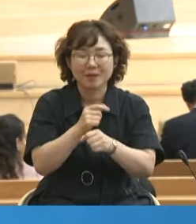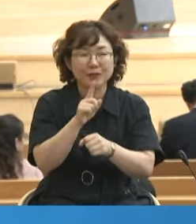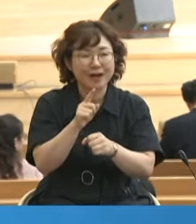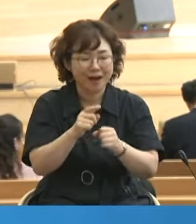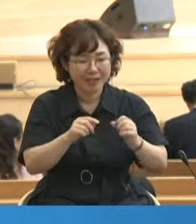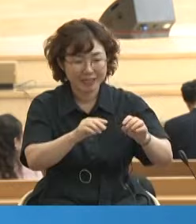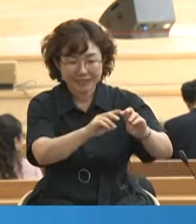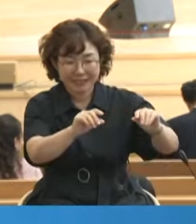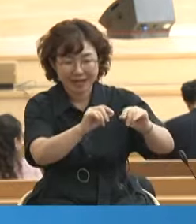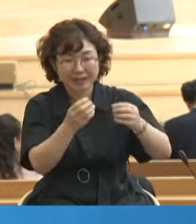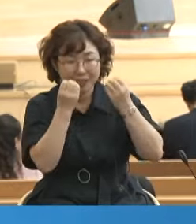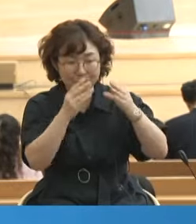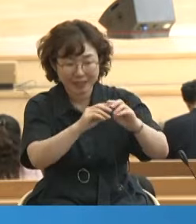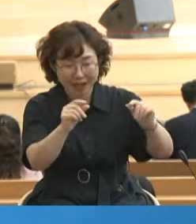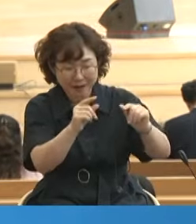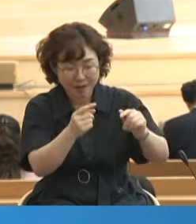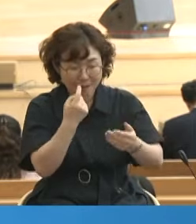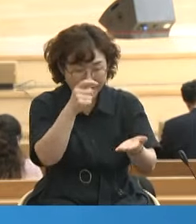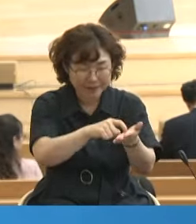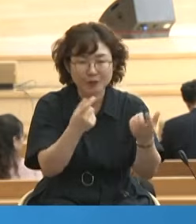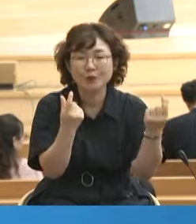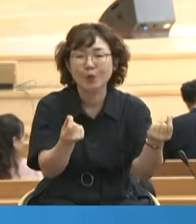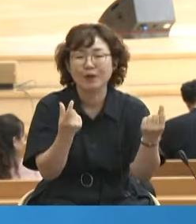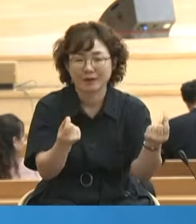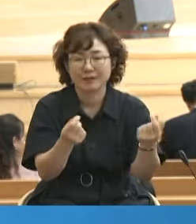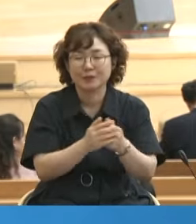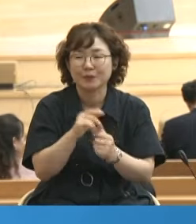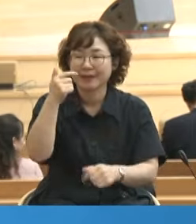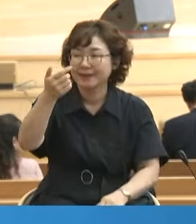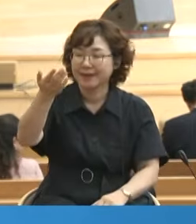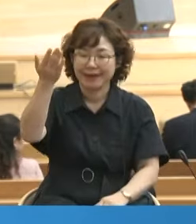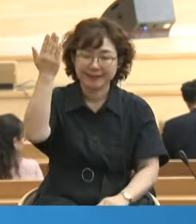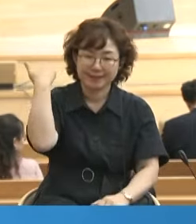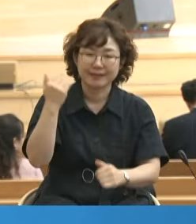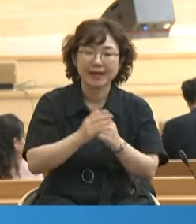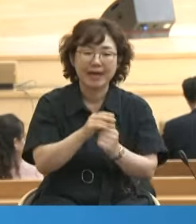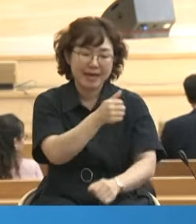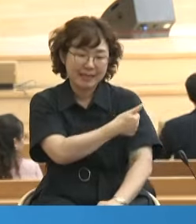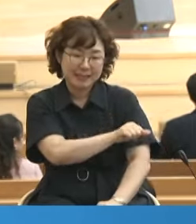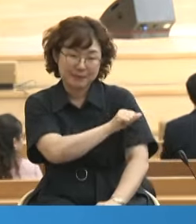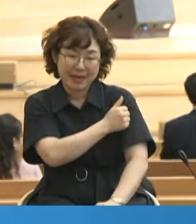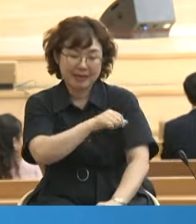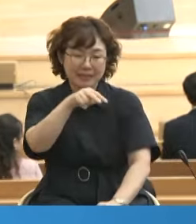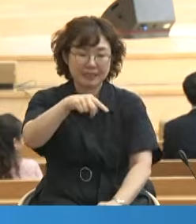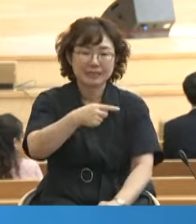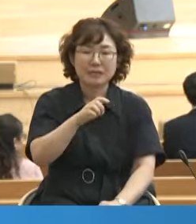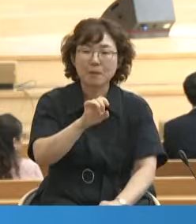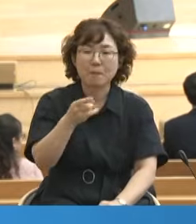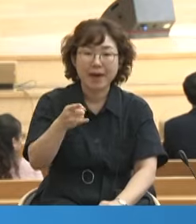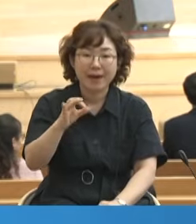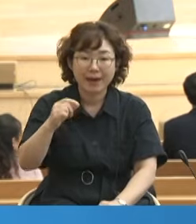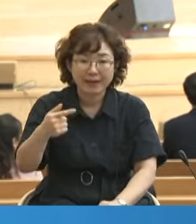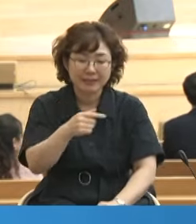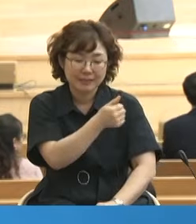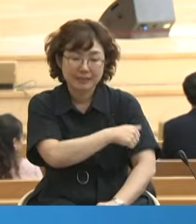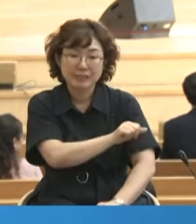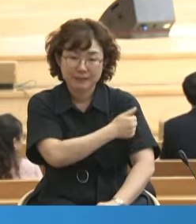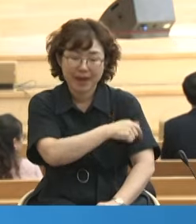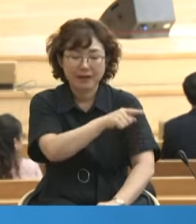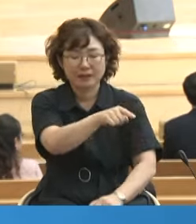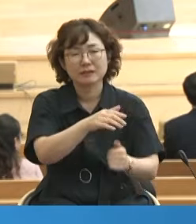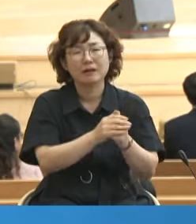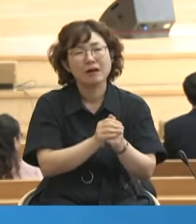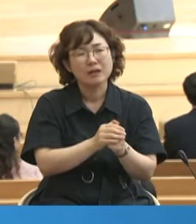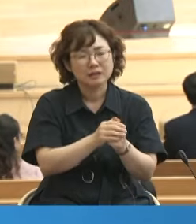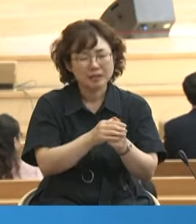것처럼, 유월드를 발견한 것처럼. 여러분, 과거에 스페인이 통치하던 저 유명한 지벌트 해협에